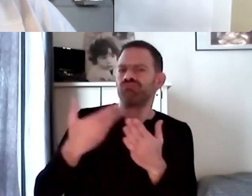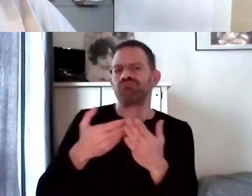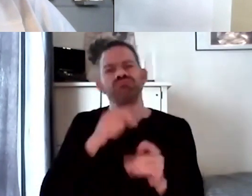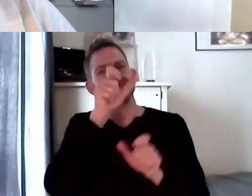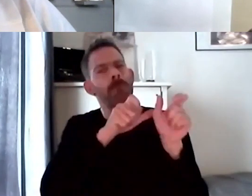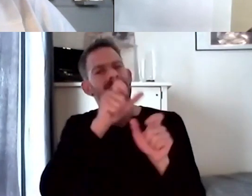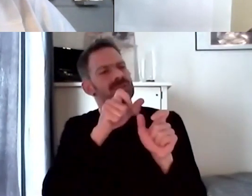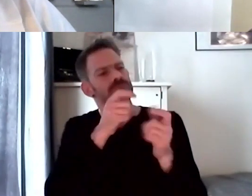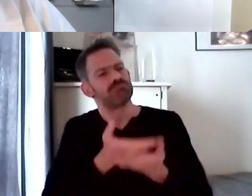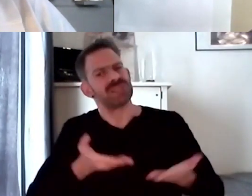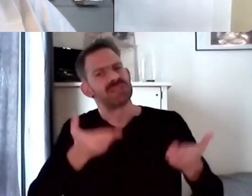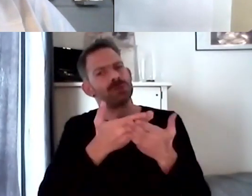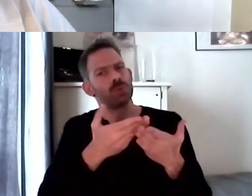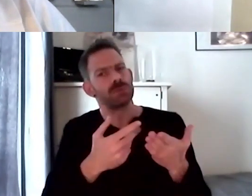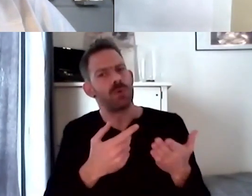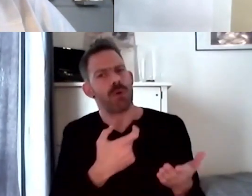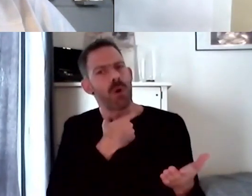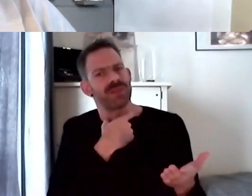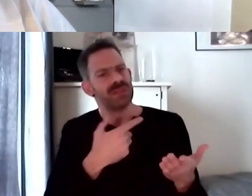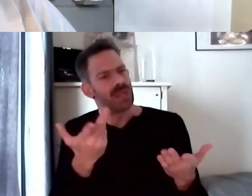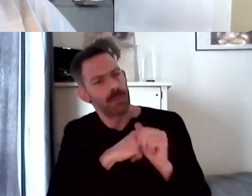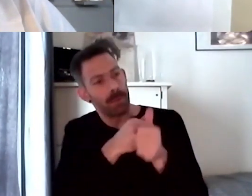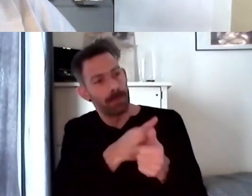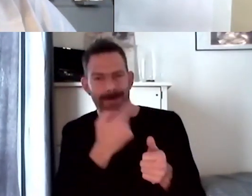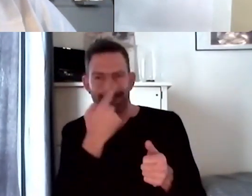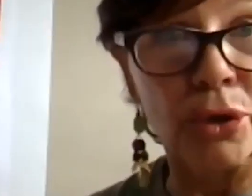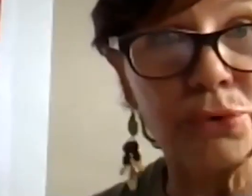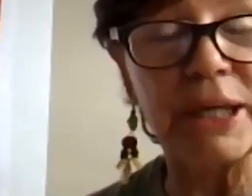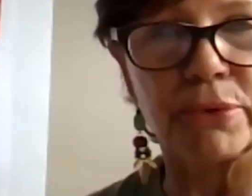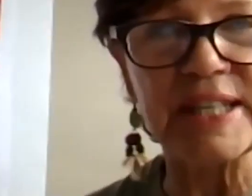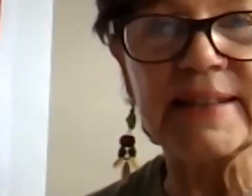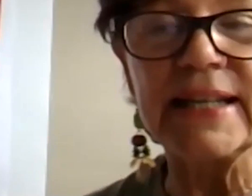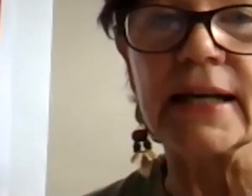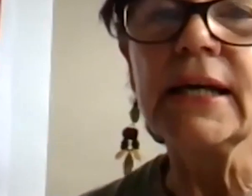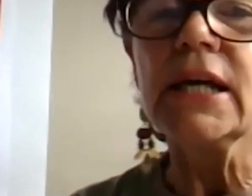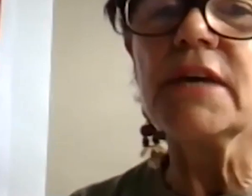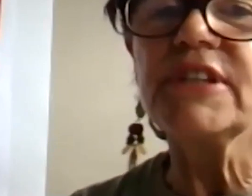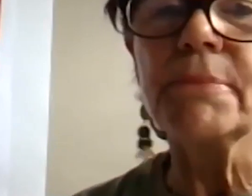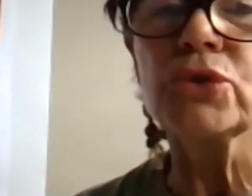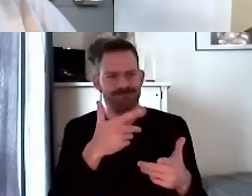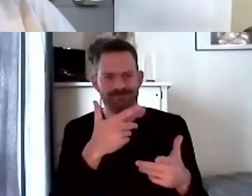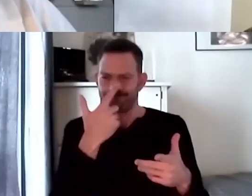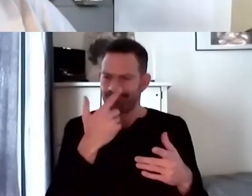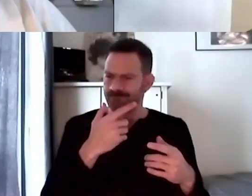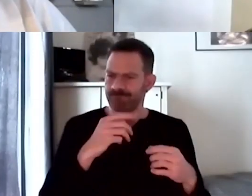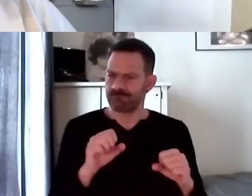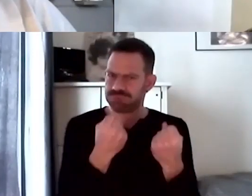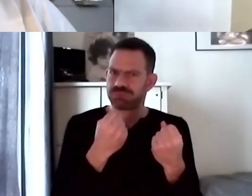handicap, qu'elles ont, on appelle, des résiliences particulières, en tout cas pour certaines. Évidemment,